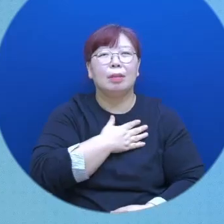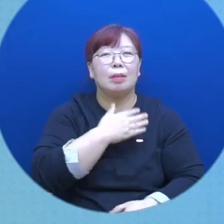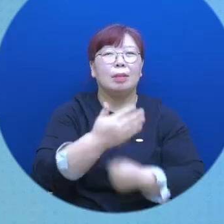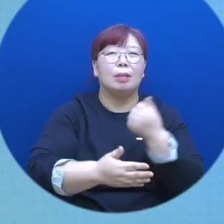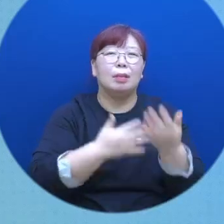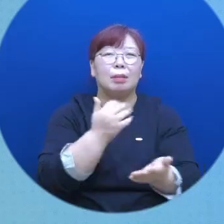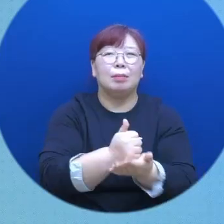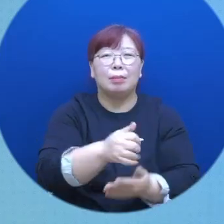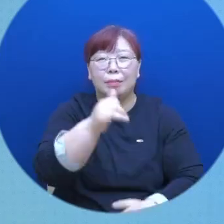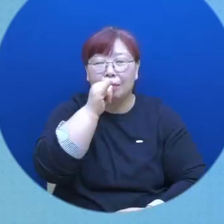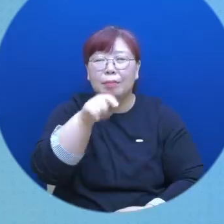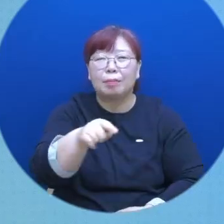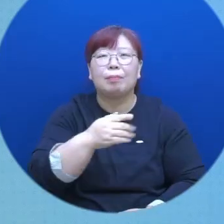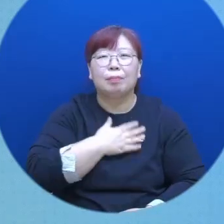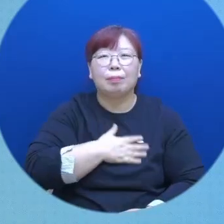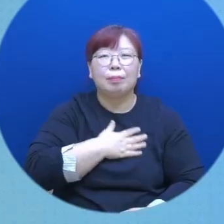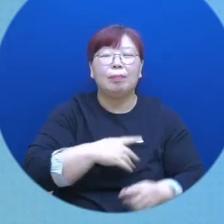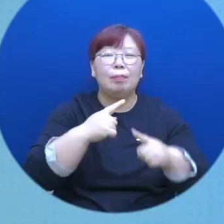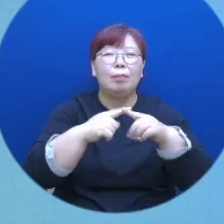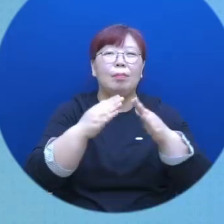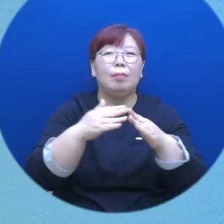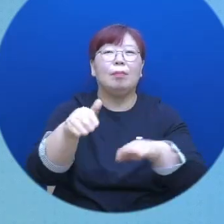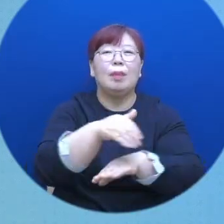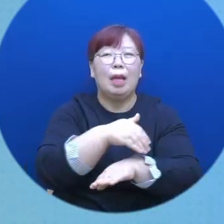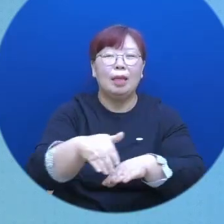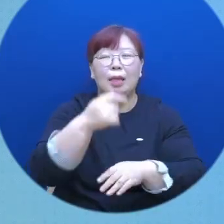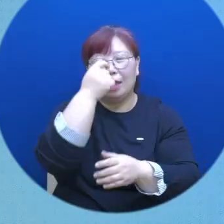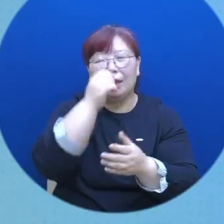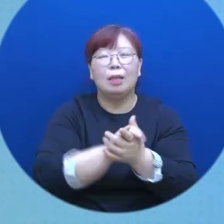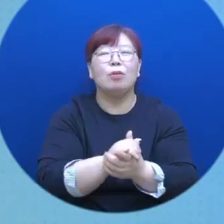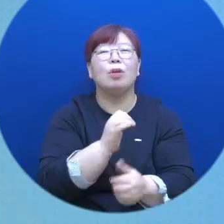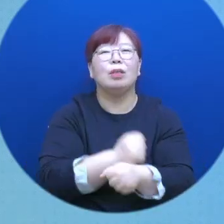걸로 알고 교회에 다니겠습니다. 그렇게 기도.